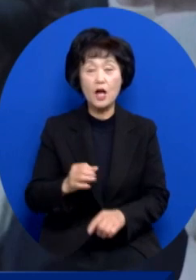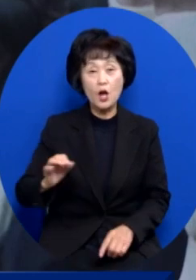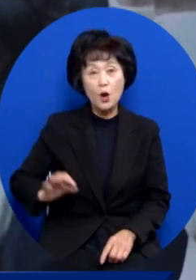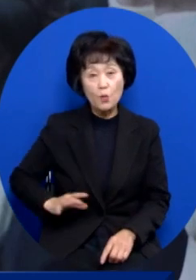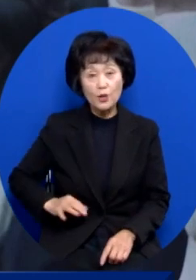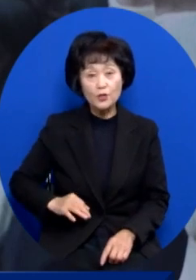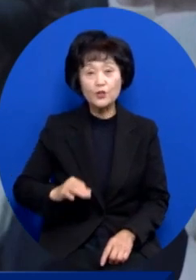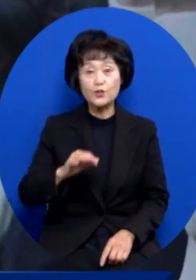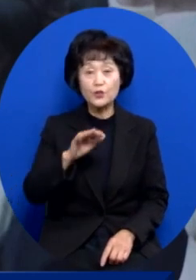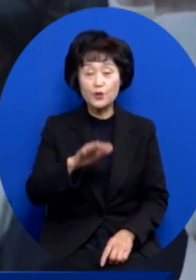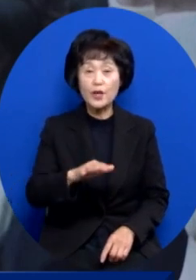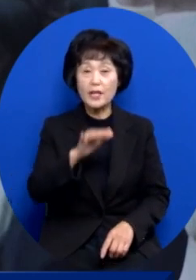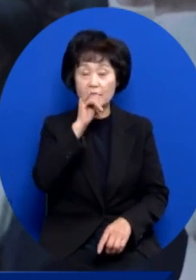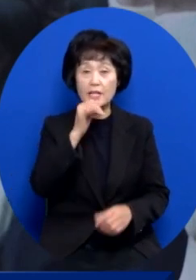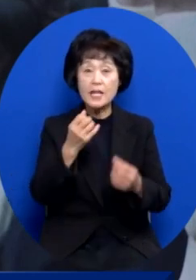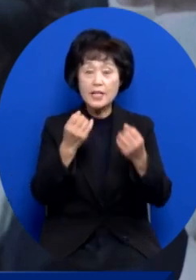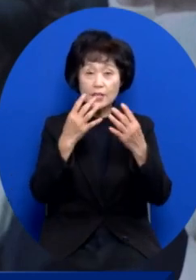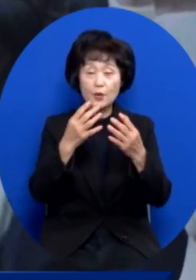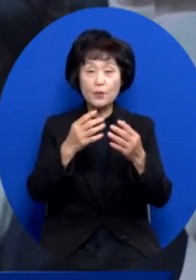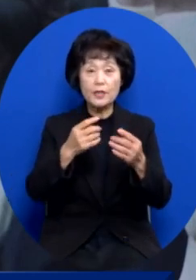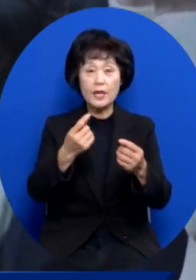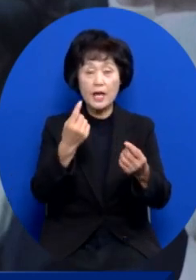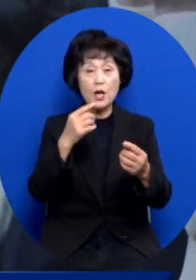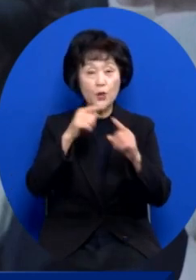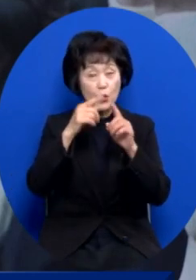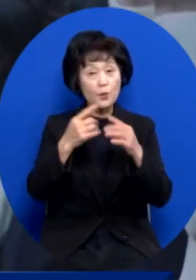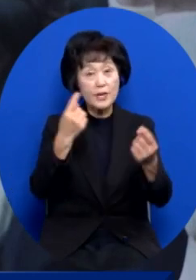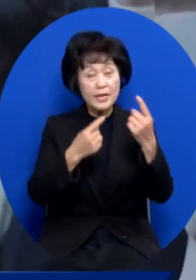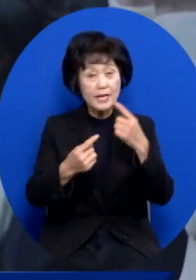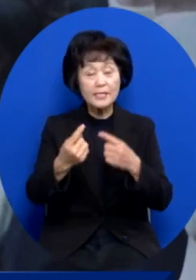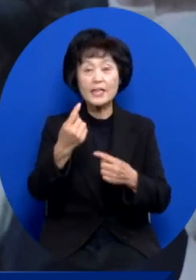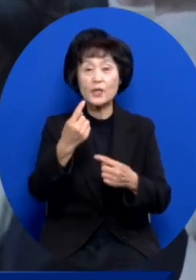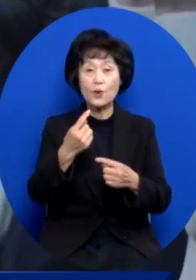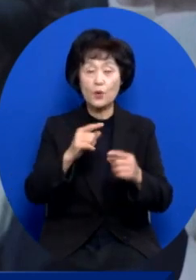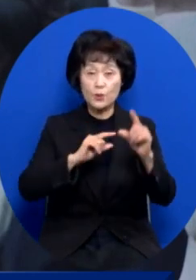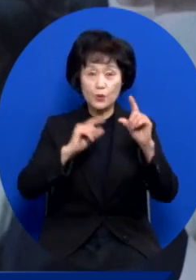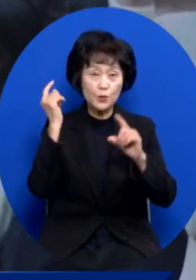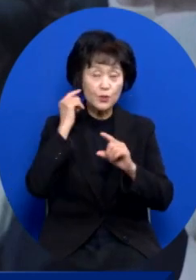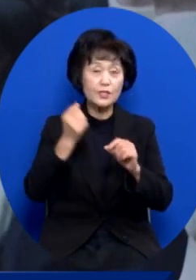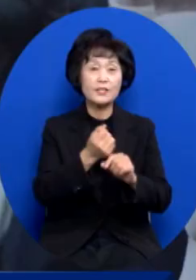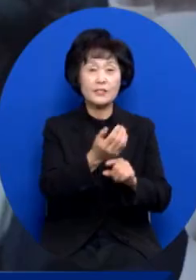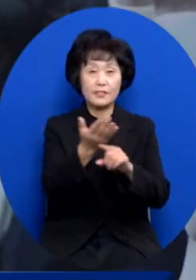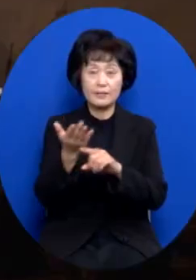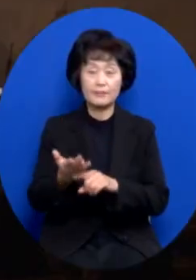227명이 새롭게 교회를 찾은 전도 축제 현장, 손희연 기자가 다녀왔습니다.